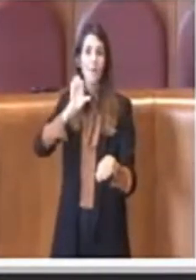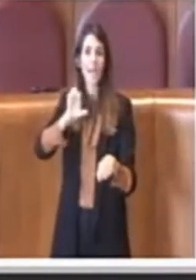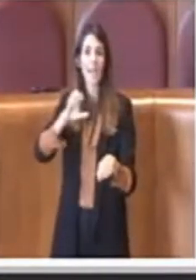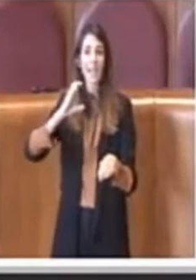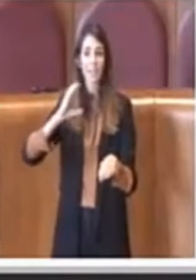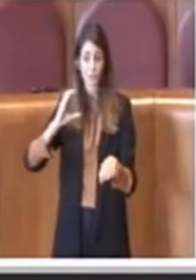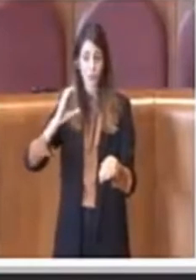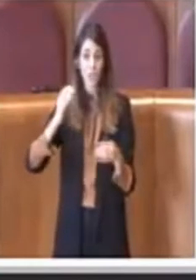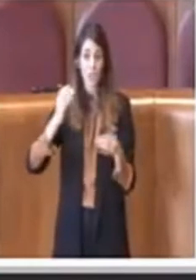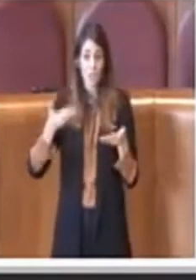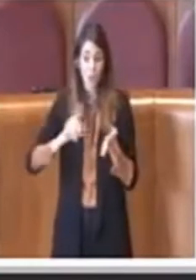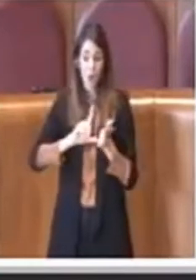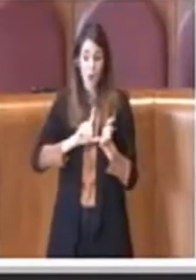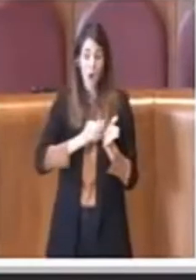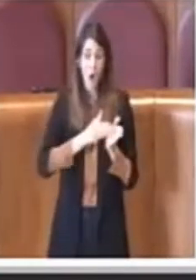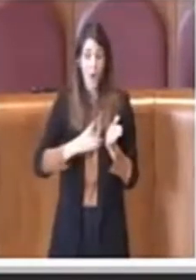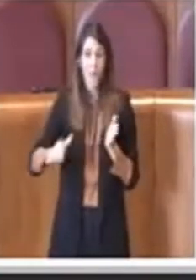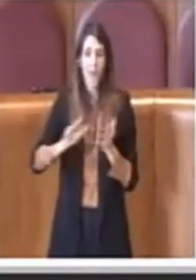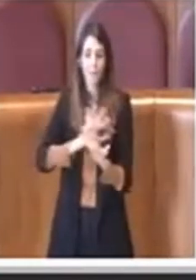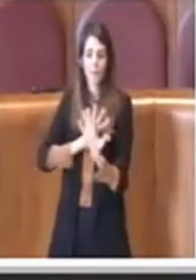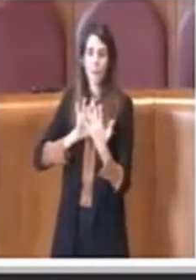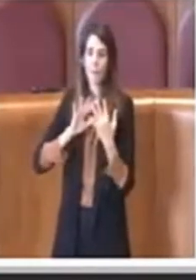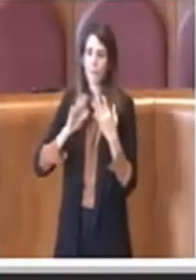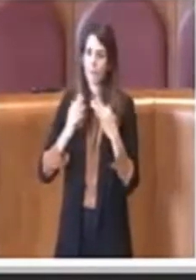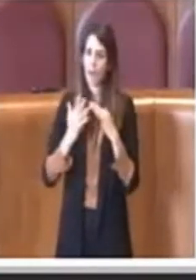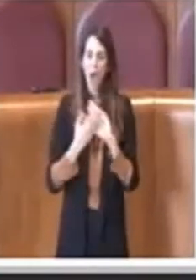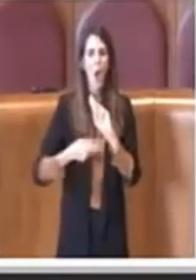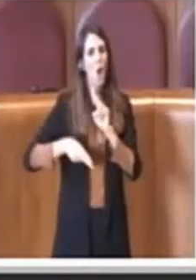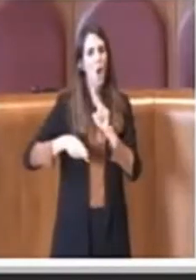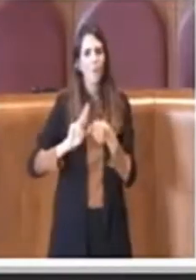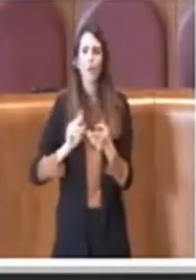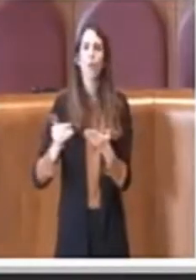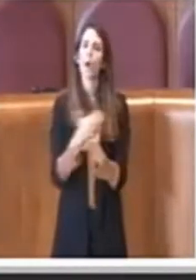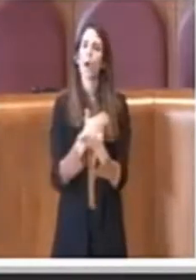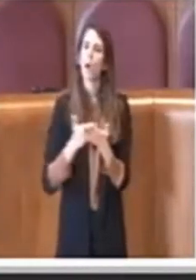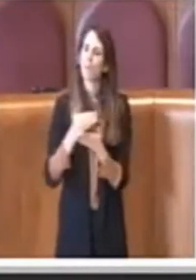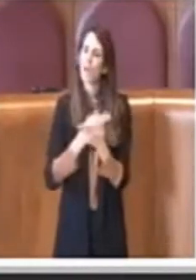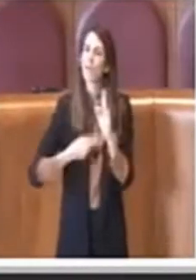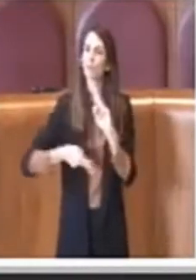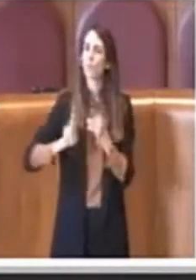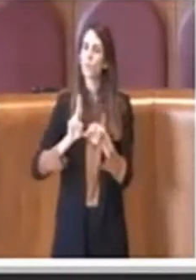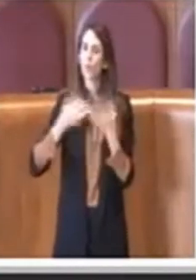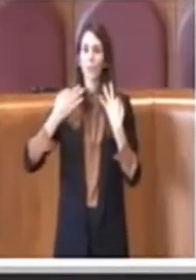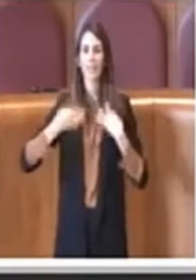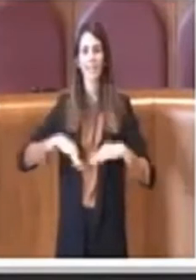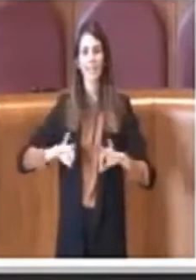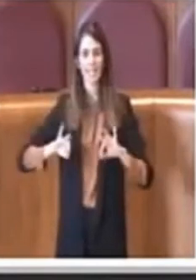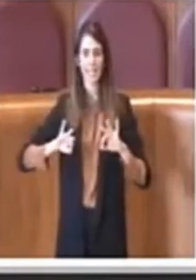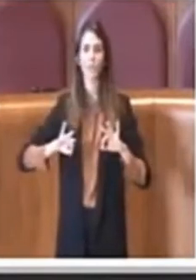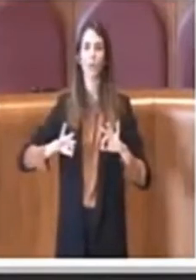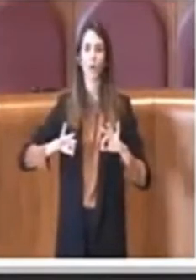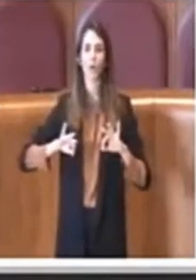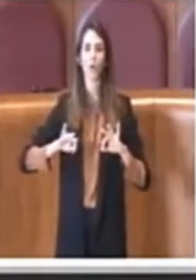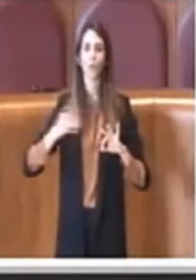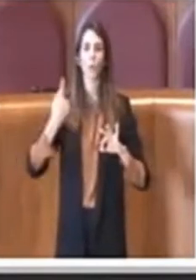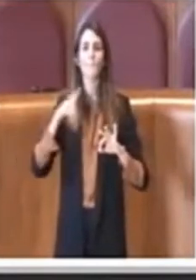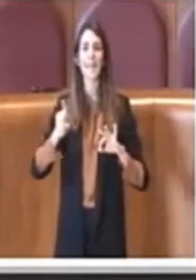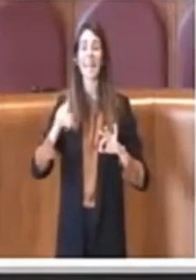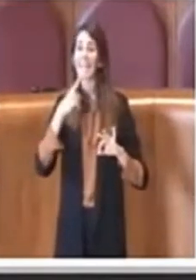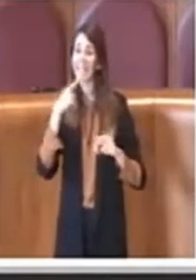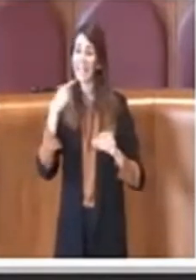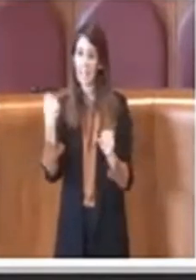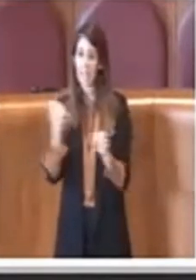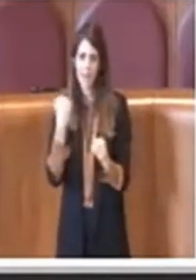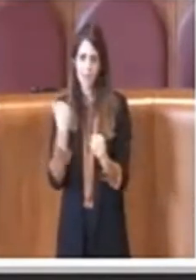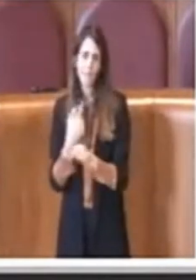di più di più sostanziale di più completo anche di più dignitoso diciamo per l'operatore per